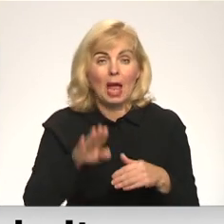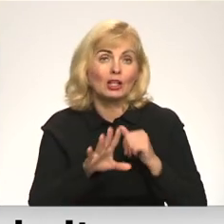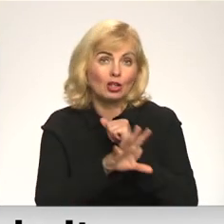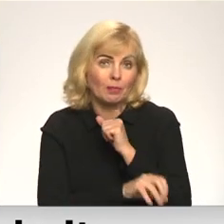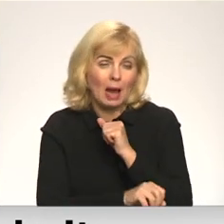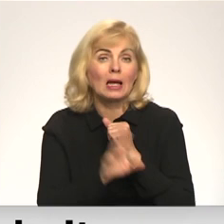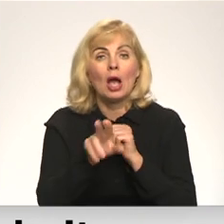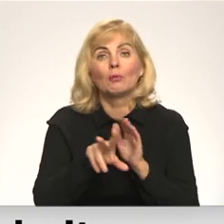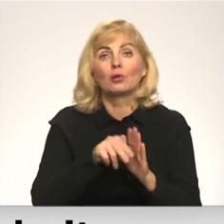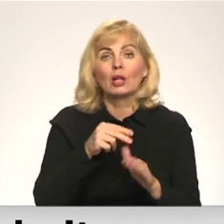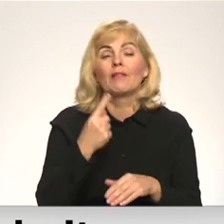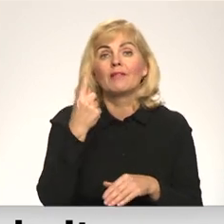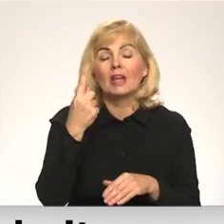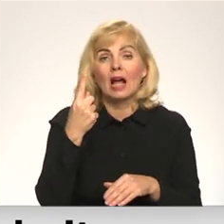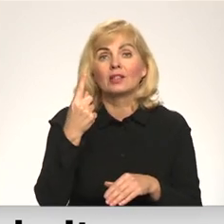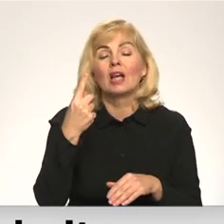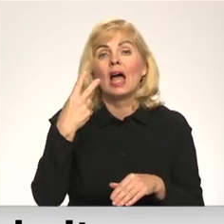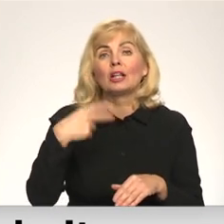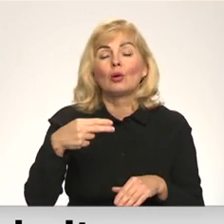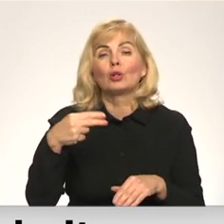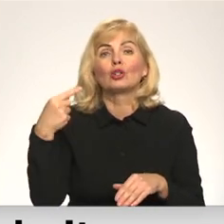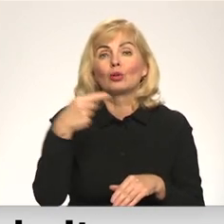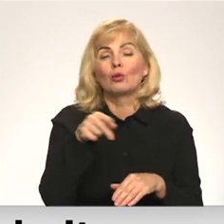kad tiks izlozēts 1,20 tūkstoši eiro